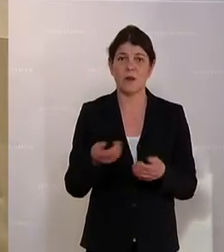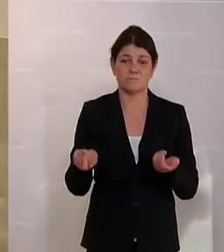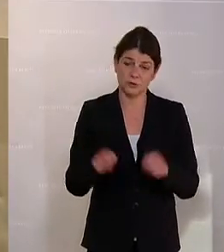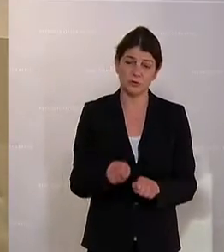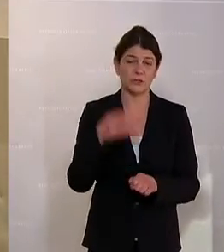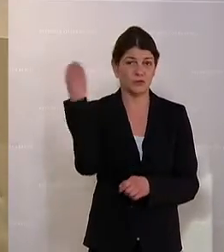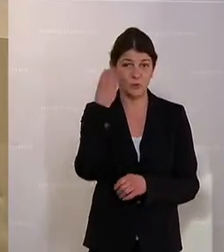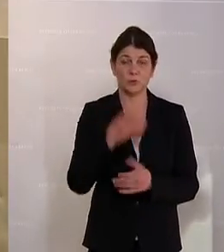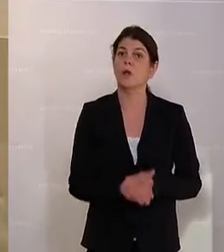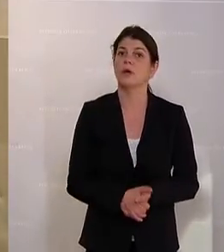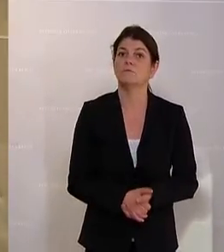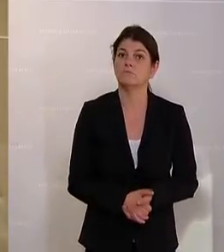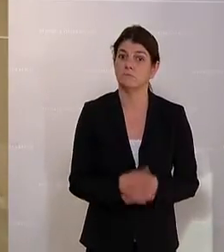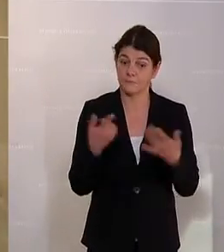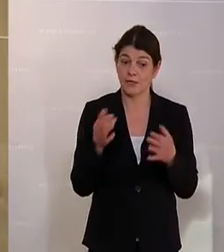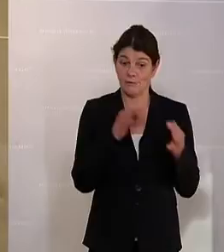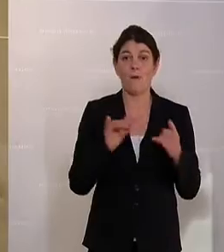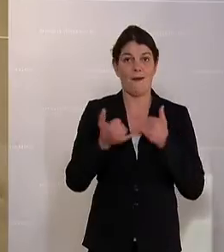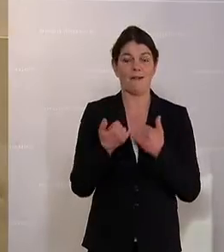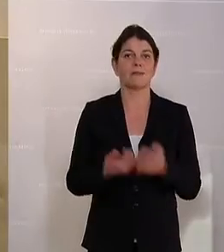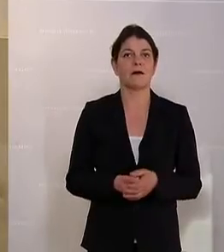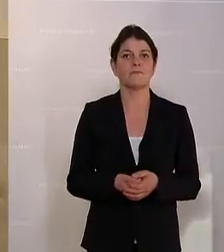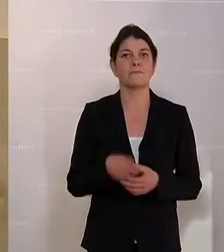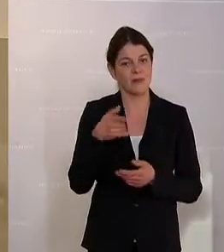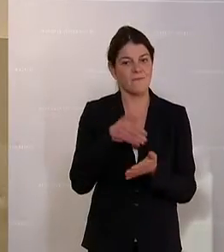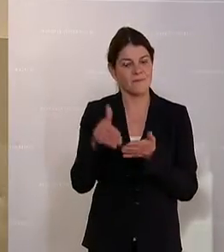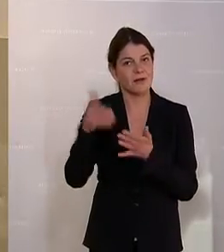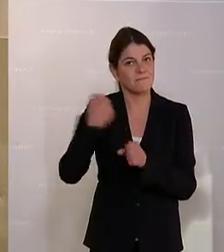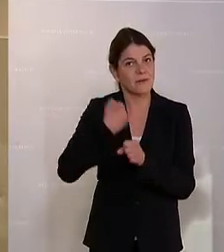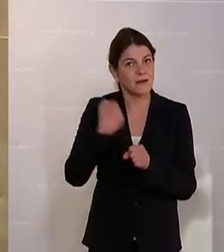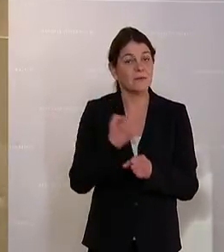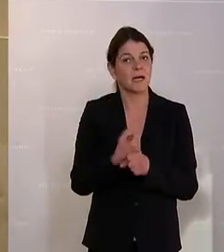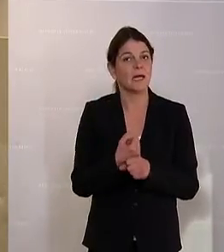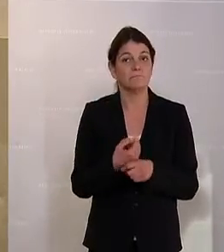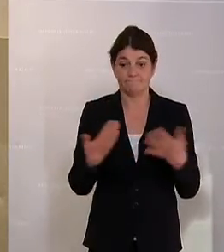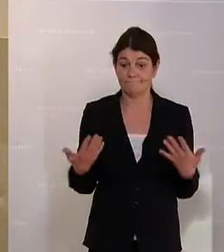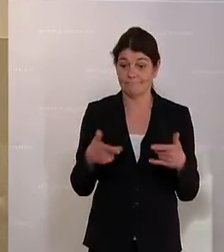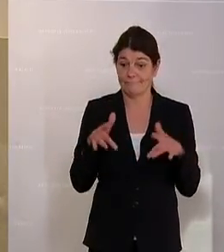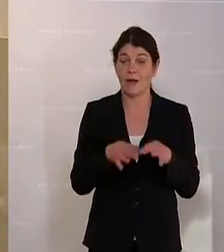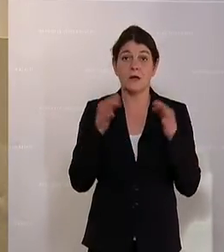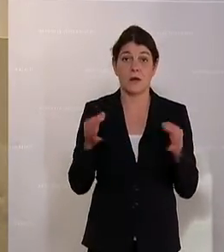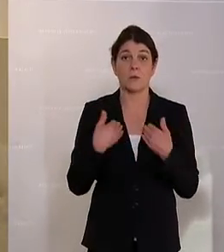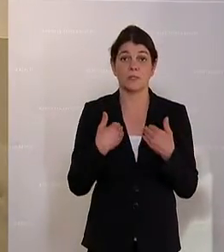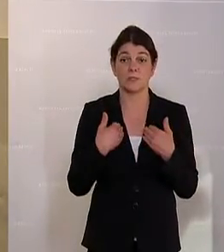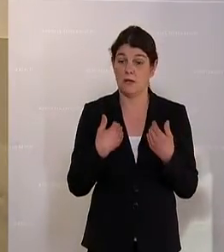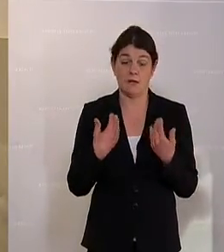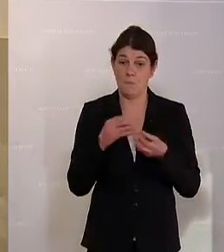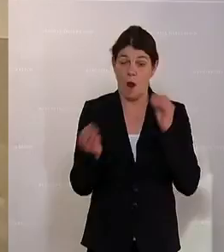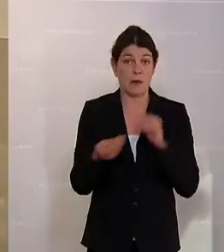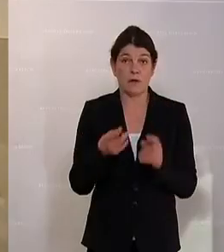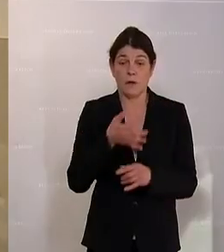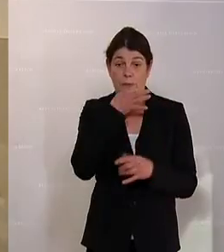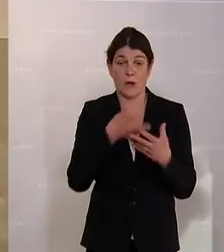Schule stellt jene Eltern, die weiter erwerbstätig sind, vor große, manchmal auch vor